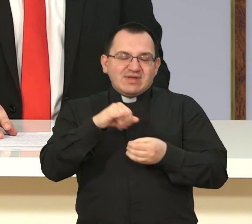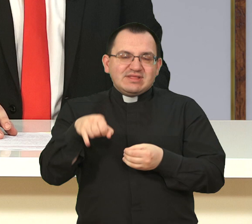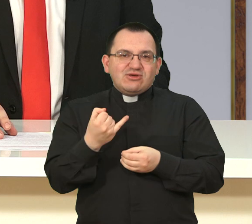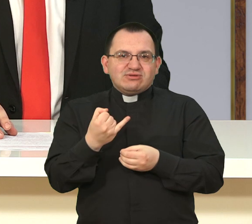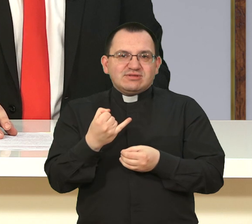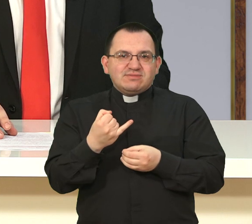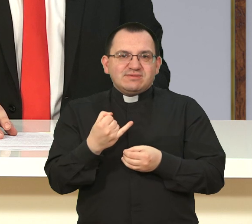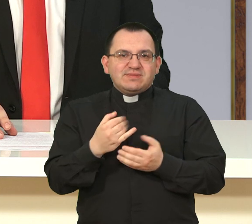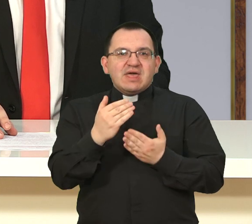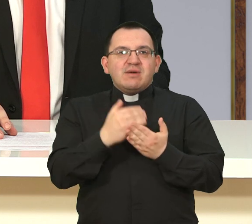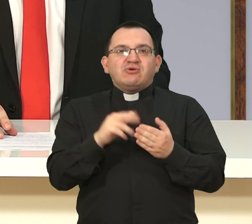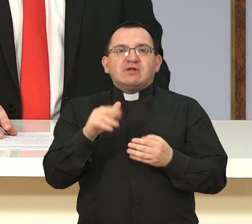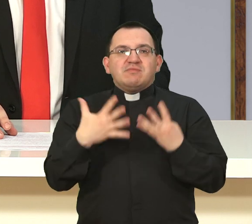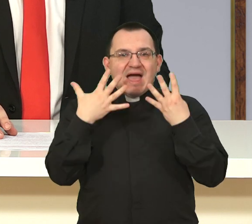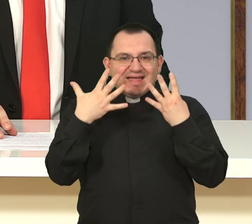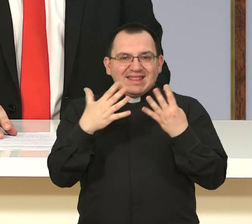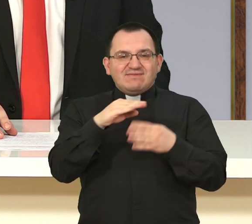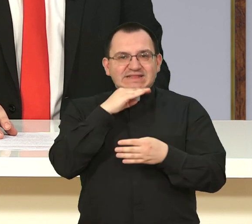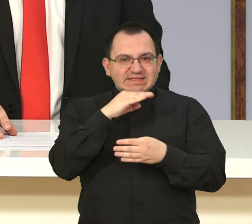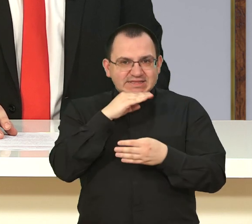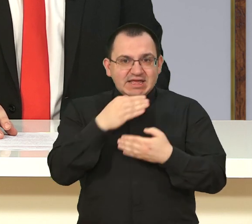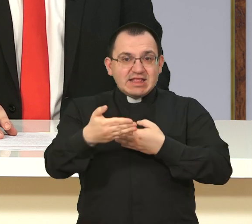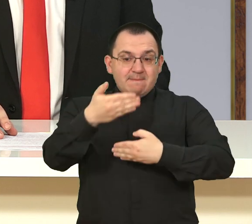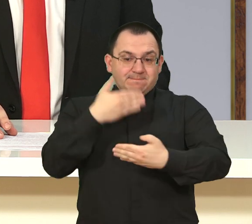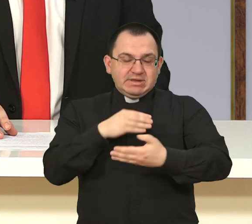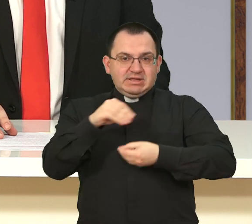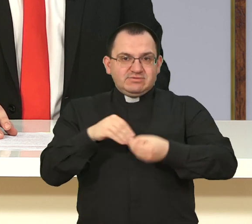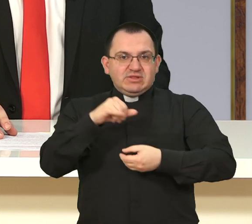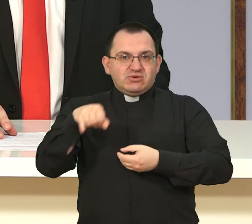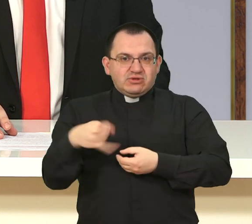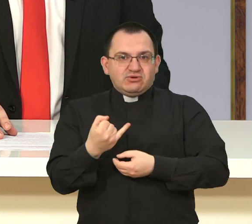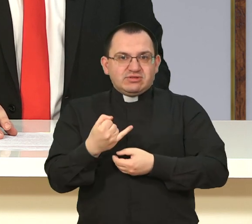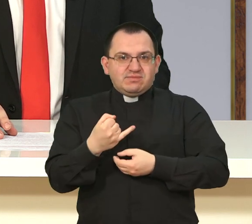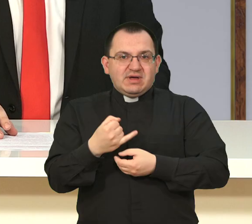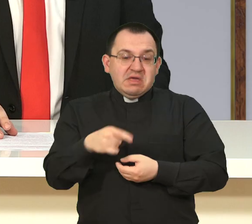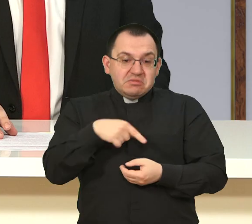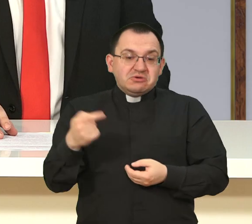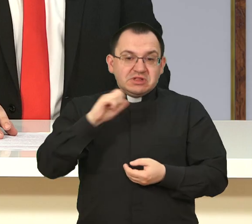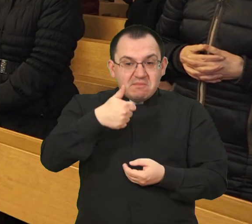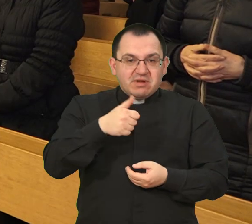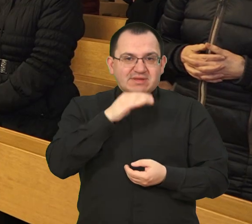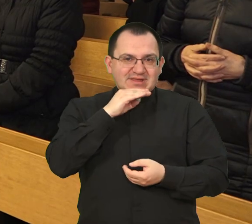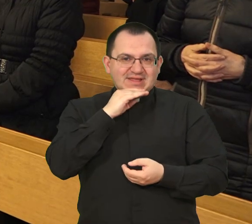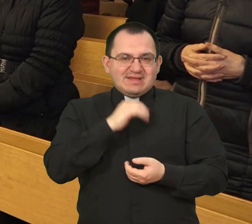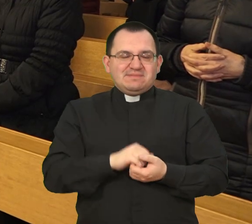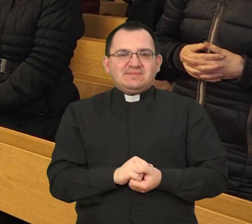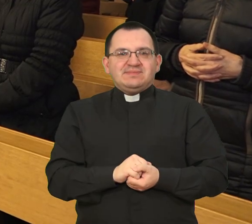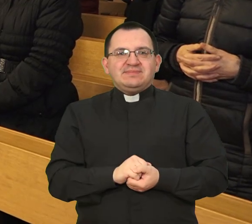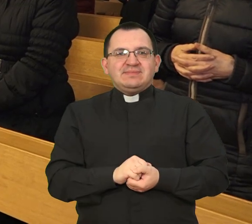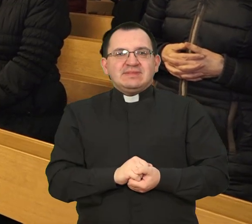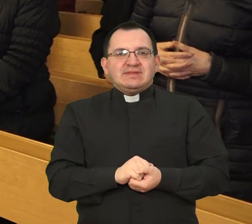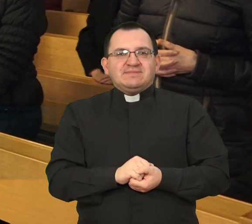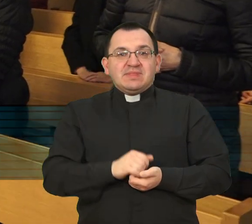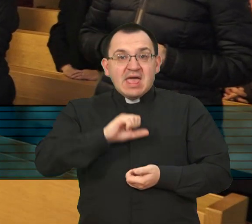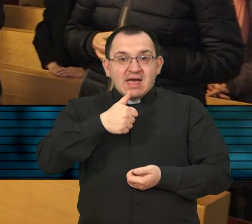devetnice sastoji se od 9 srijeda uoči blagdana Svetog Josipa. Mi smo bili na prvoj. Misno